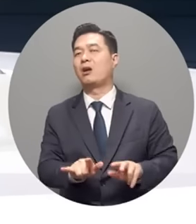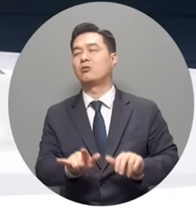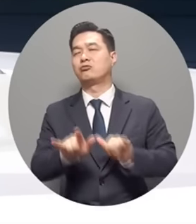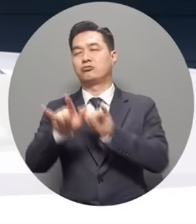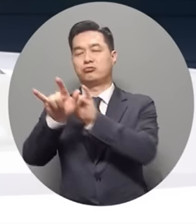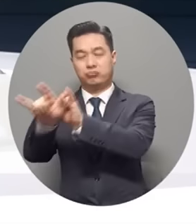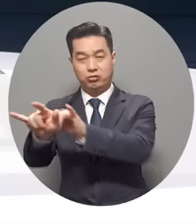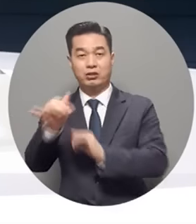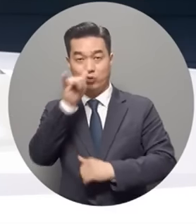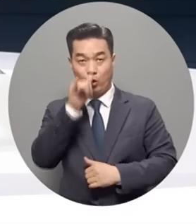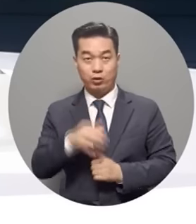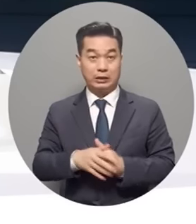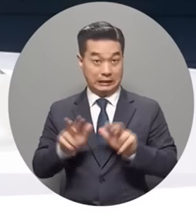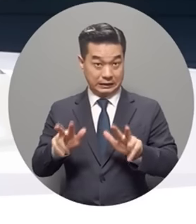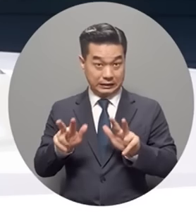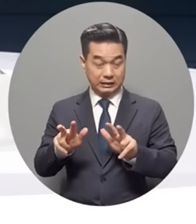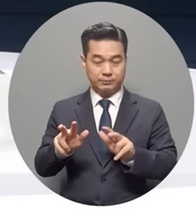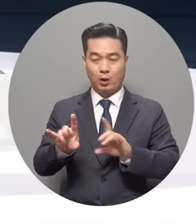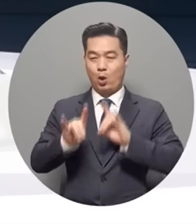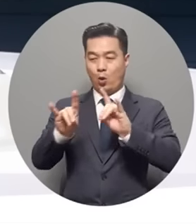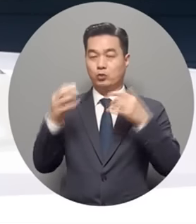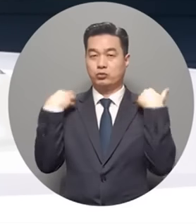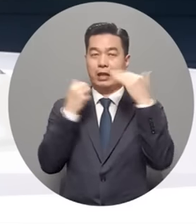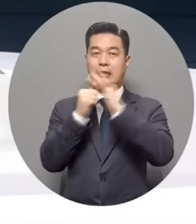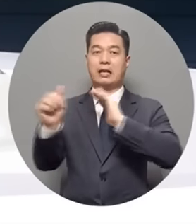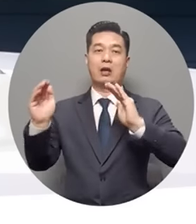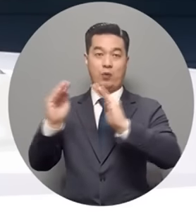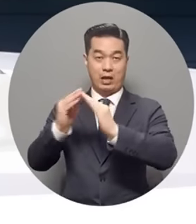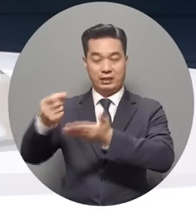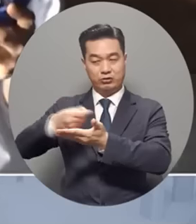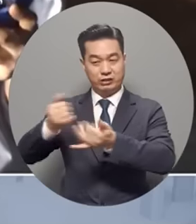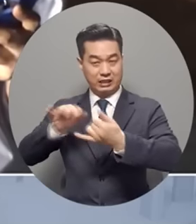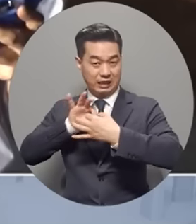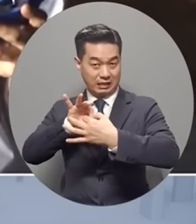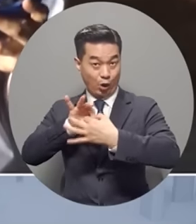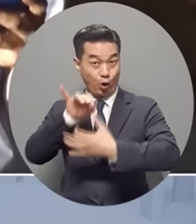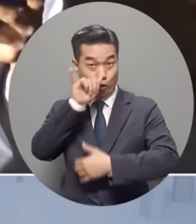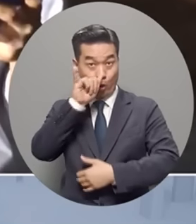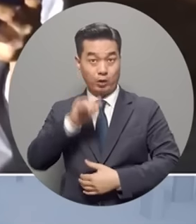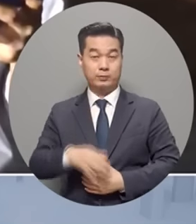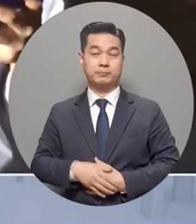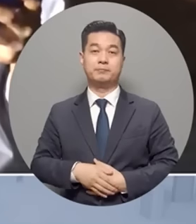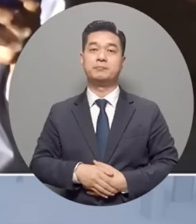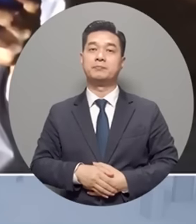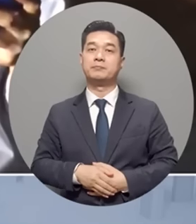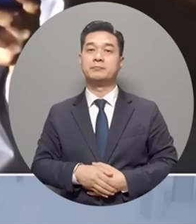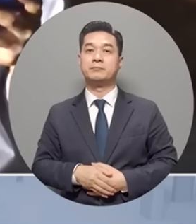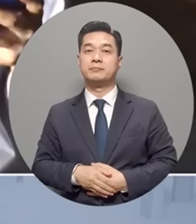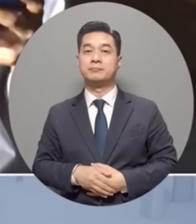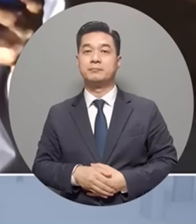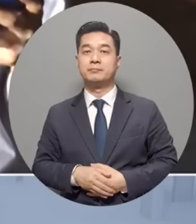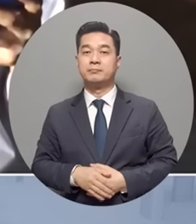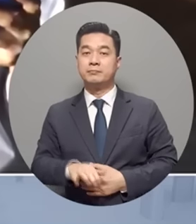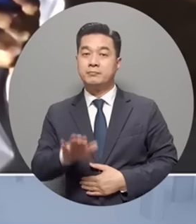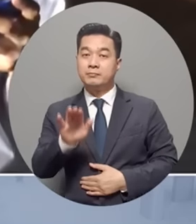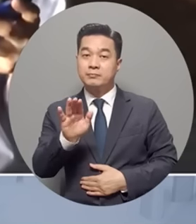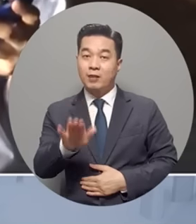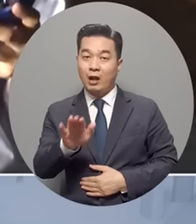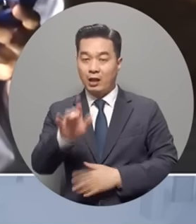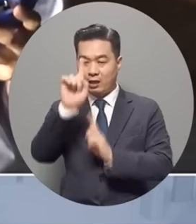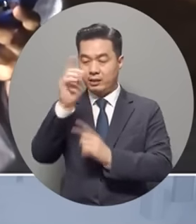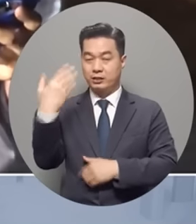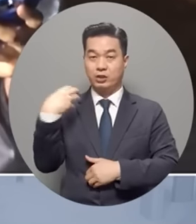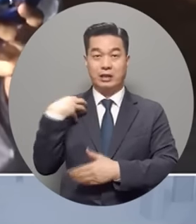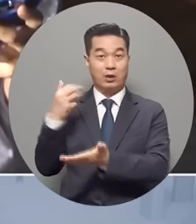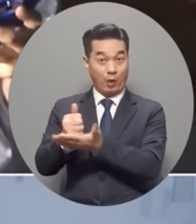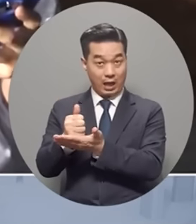지금 이 전 장관의 부임지인 호주 대사관에 취재 기자가 나가 있습니다. 윤상문 기자, 자, 이종섭 전 장관 대사